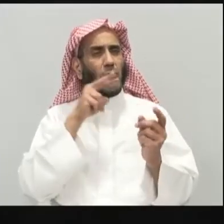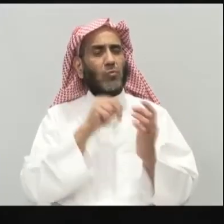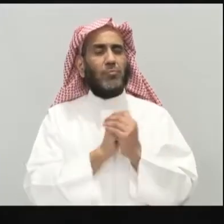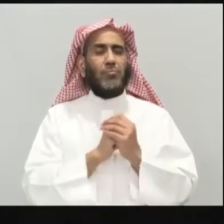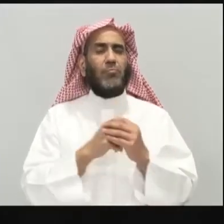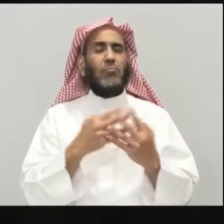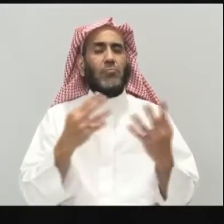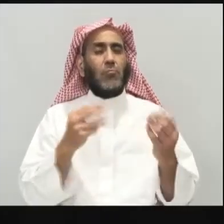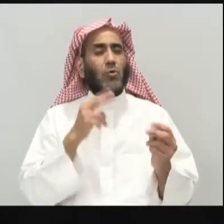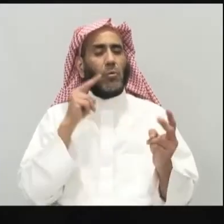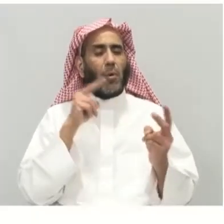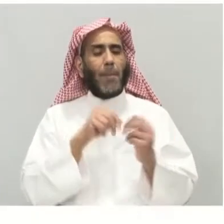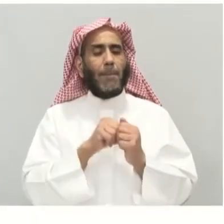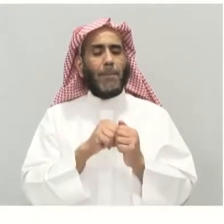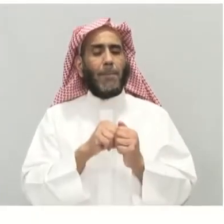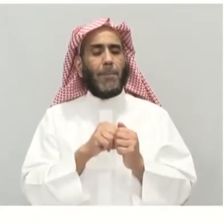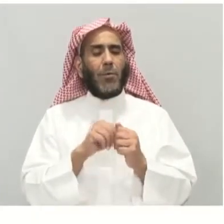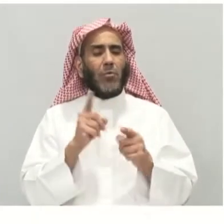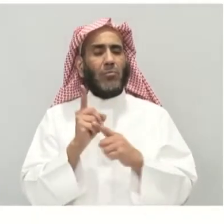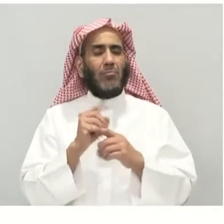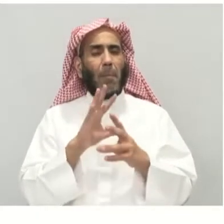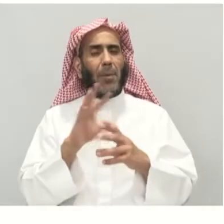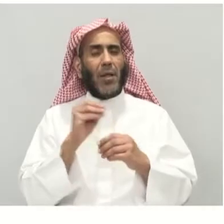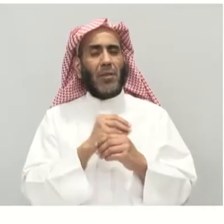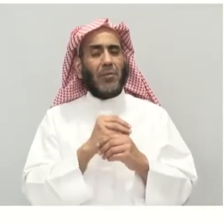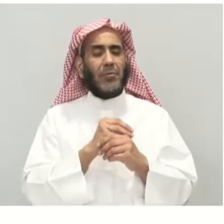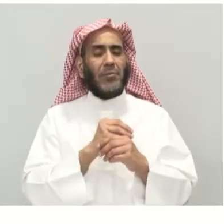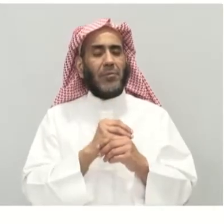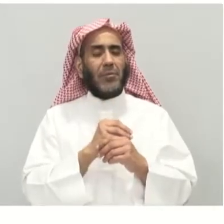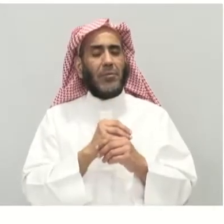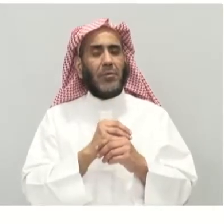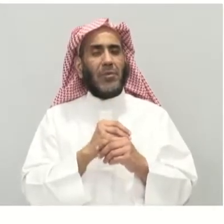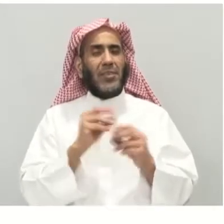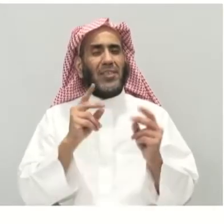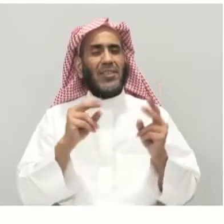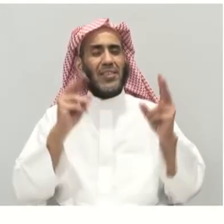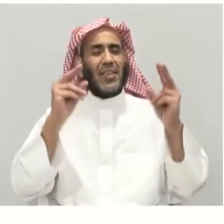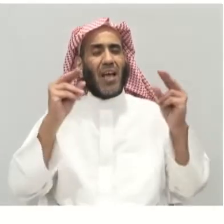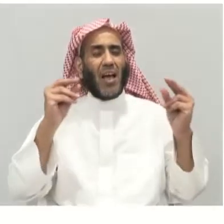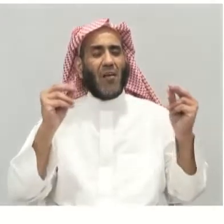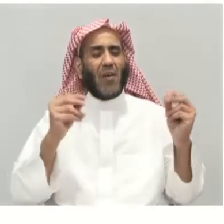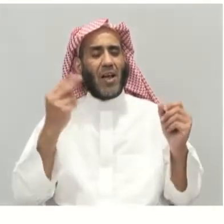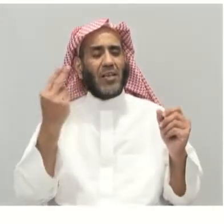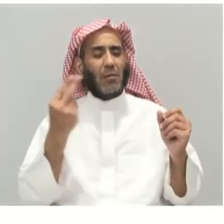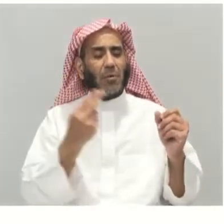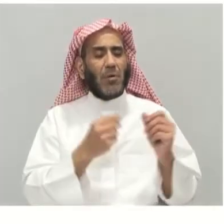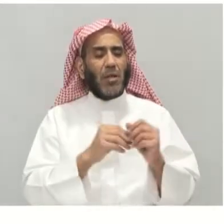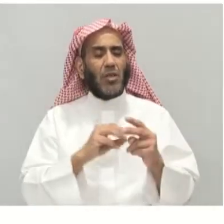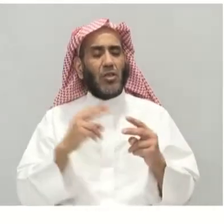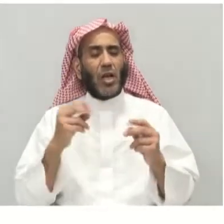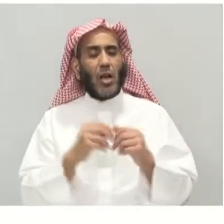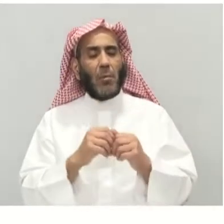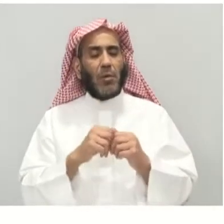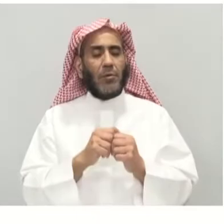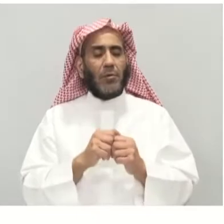مشاهده امامكم هناك شاهد امامكم عندنا بعض الزخرفه الكتابيه بهذه الاشكال اشكال